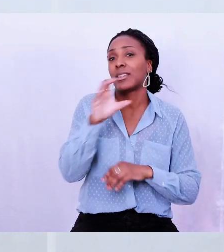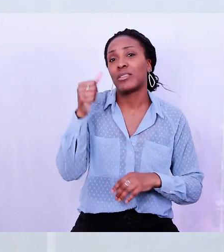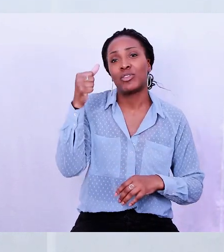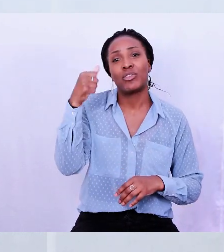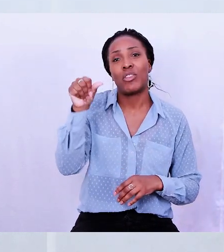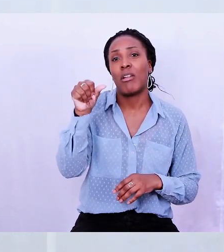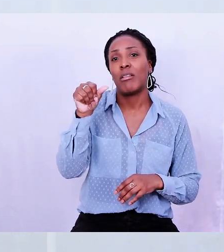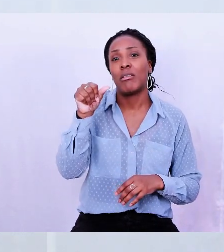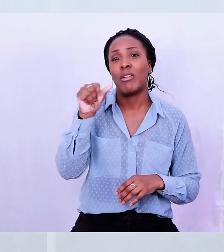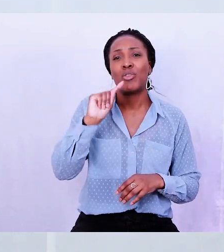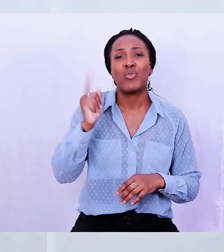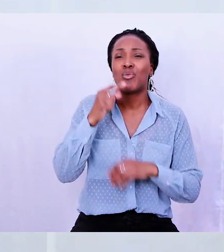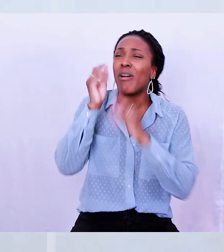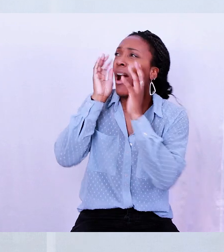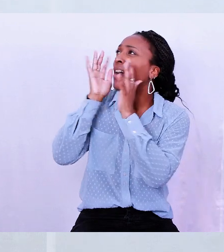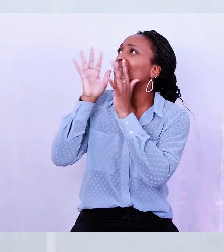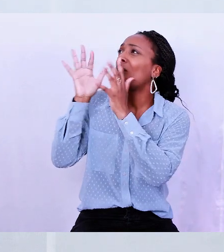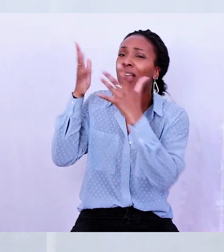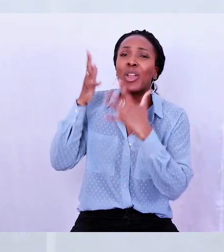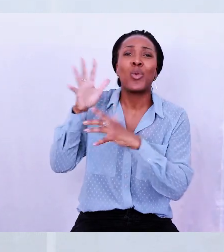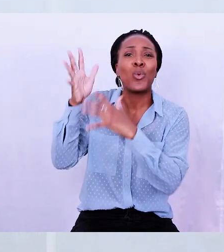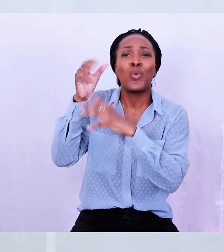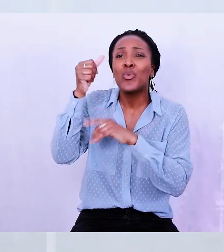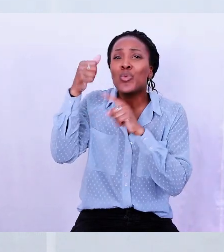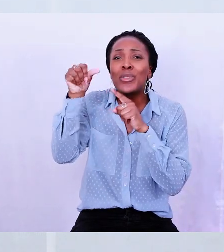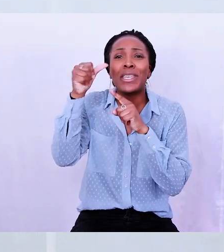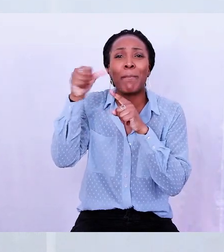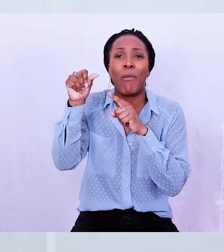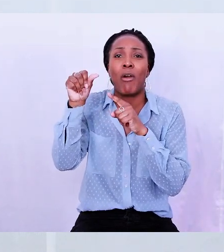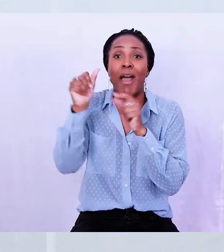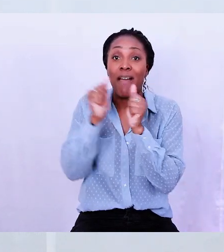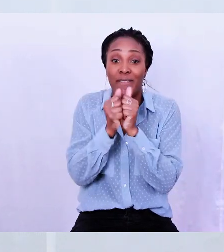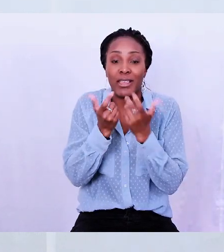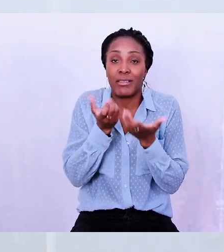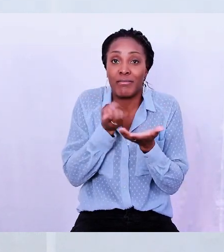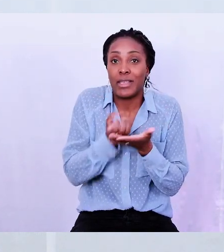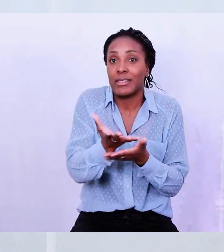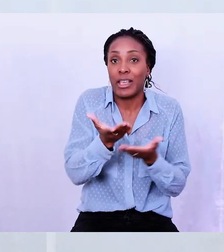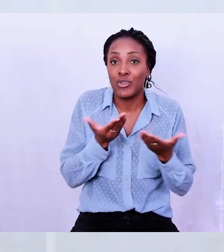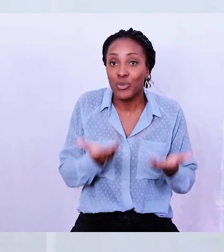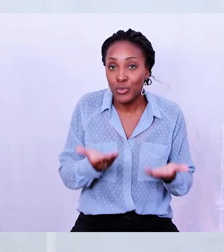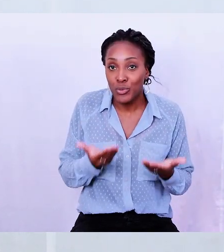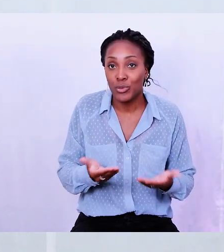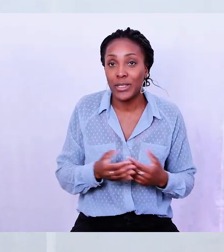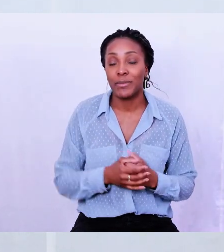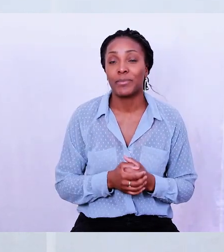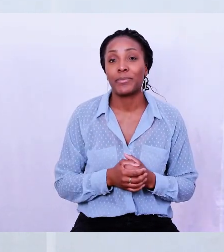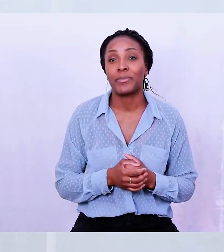puisse adorer et louer à travers cette parole d'aujourd'hui.